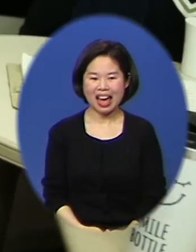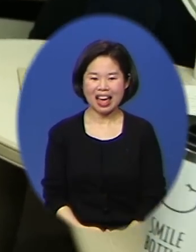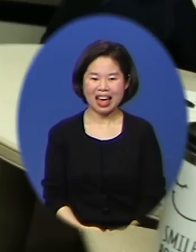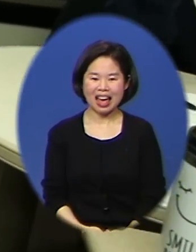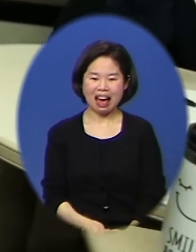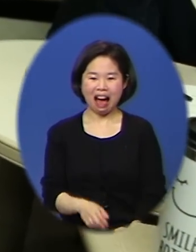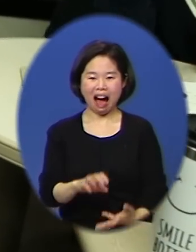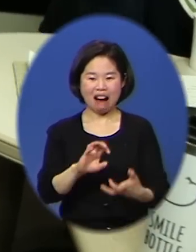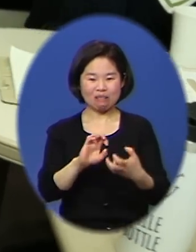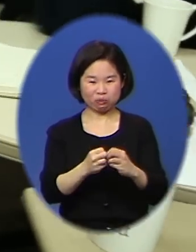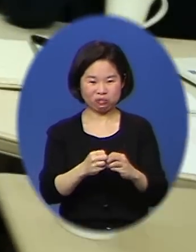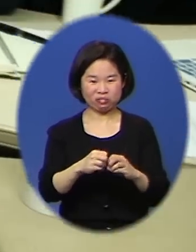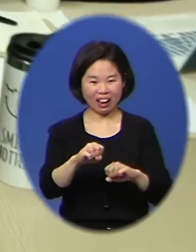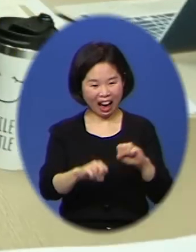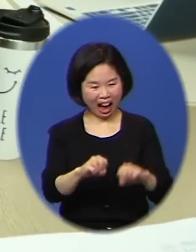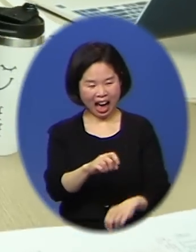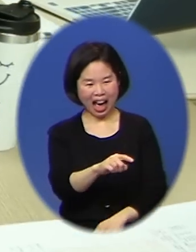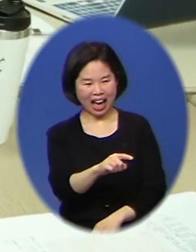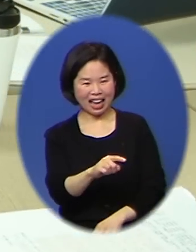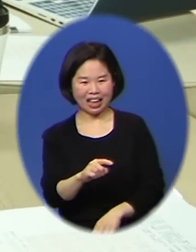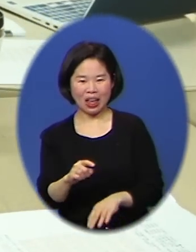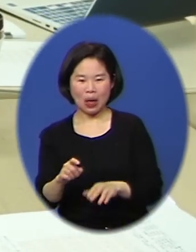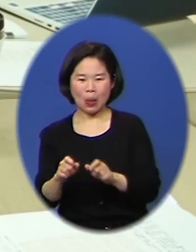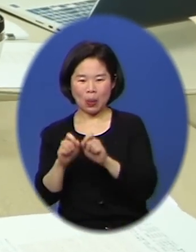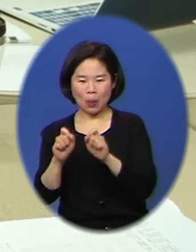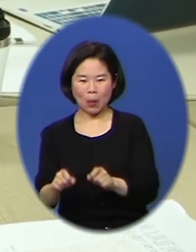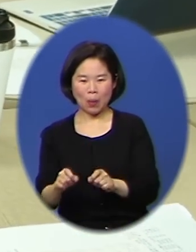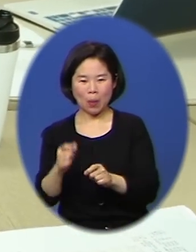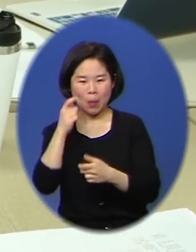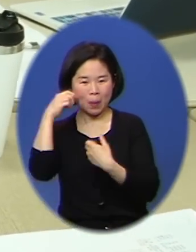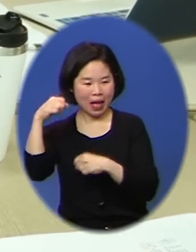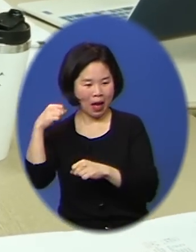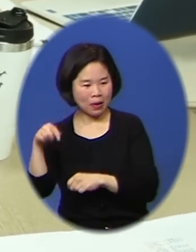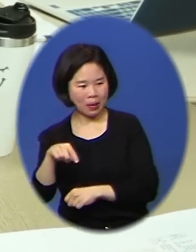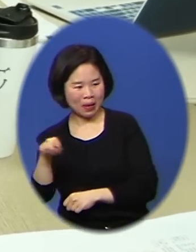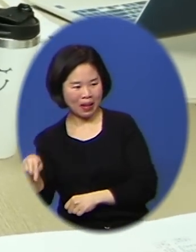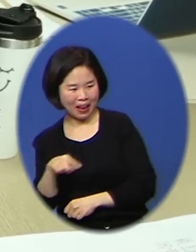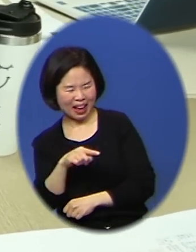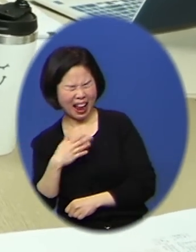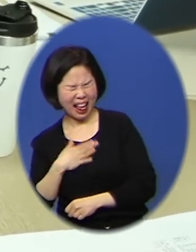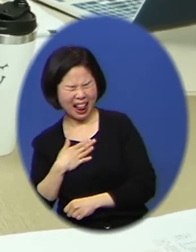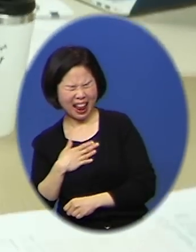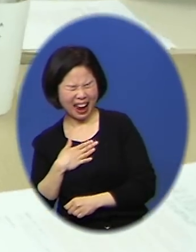민휘 씨의 엉뚱함은 이미 동료들 사이에서 유명하다.